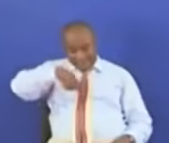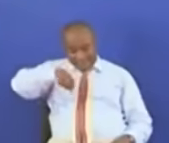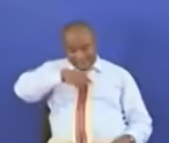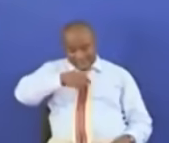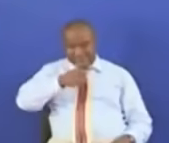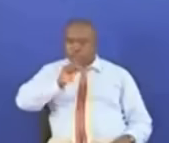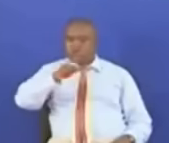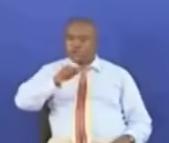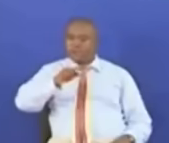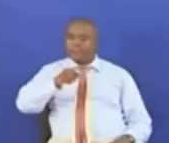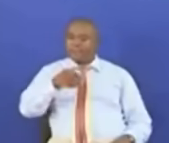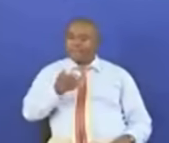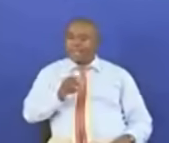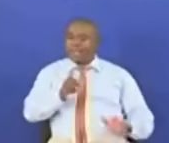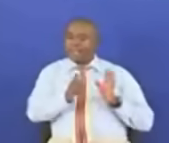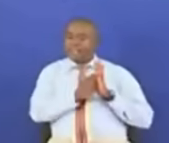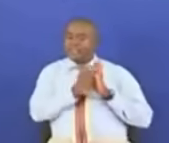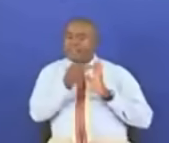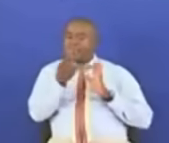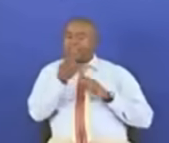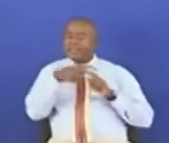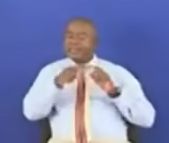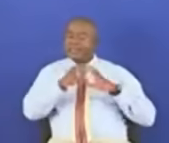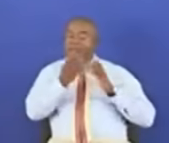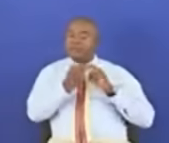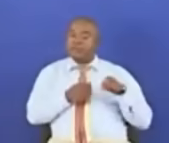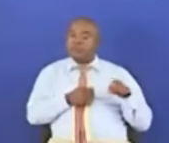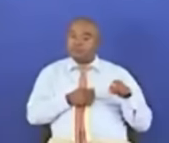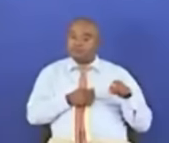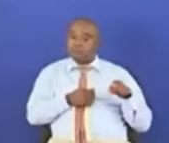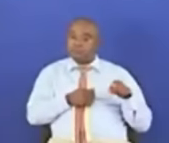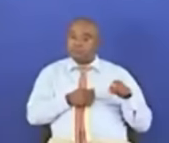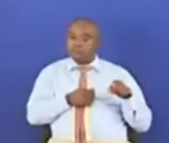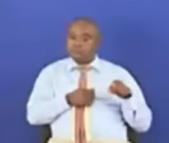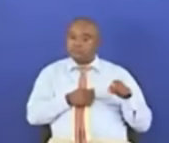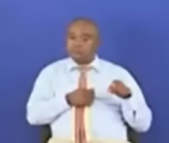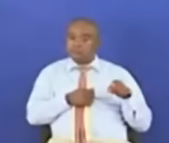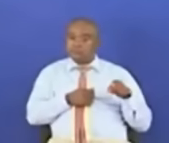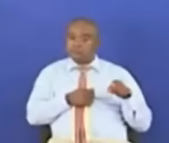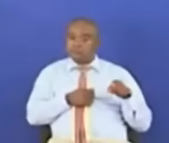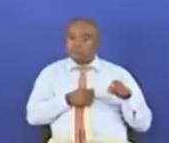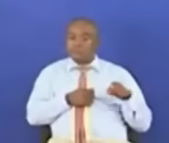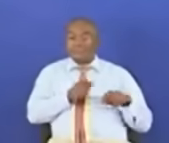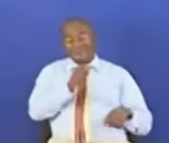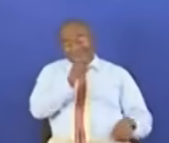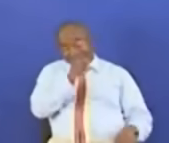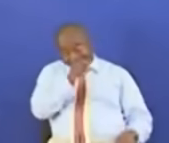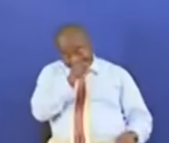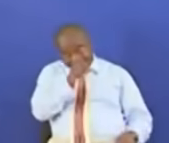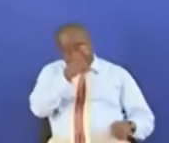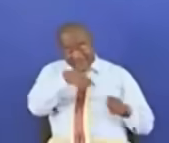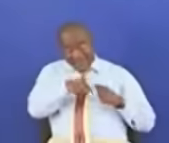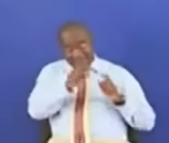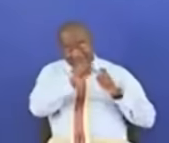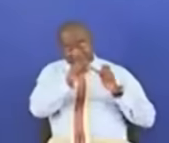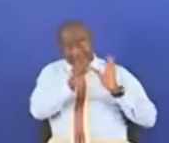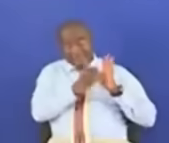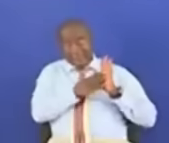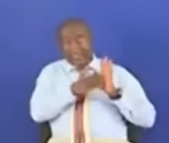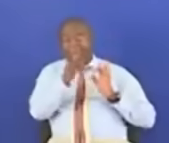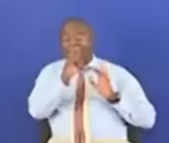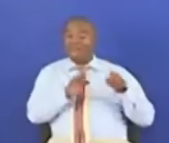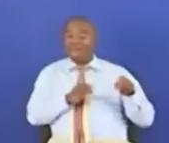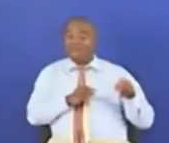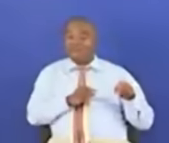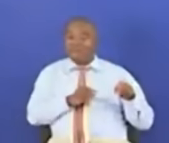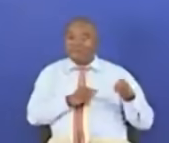katiba pekee katika bara la Afrika ambalo the Universal Declaration of Human Rights kwa mujibu wa ibara ya 9F